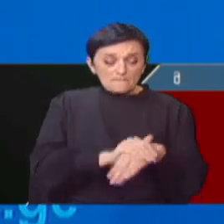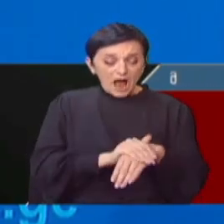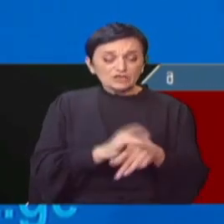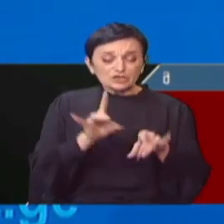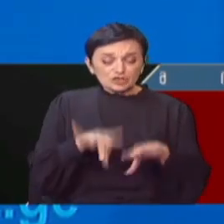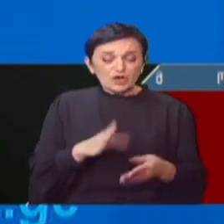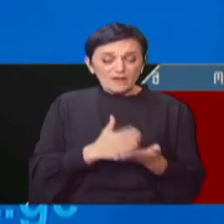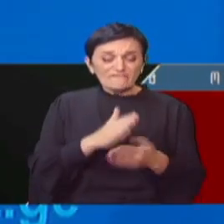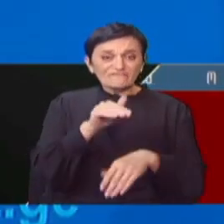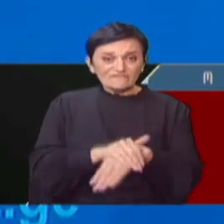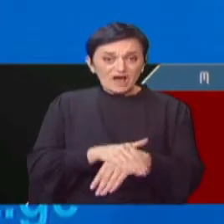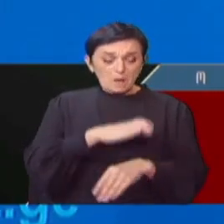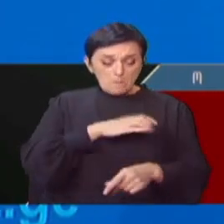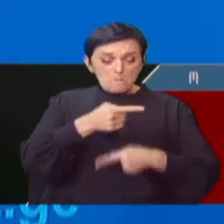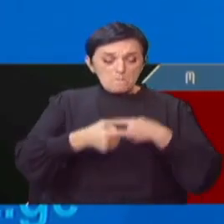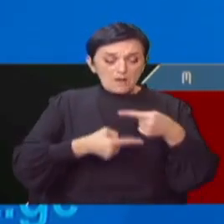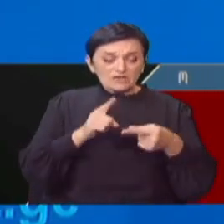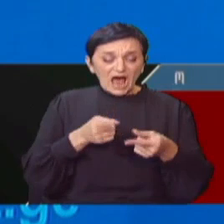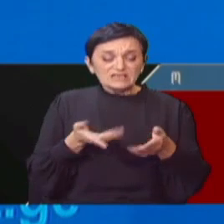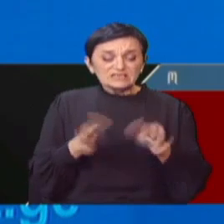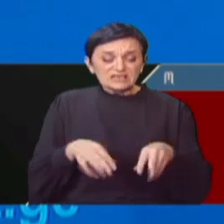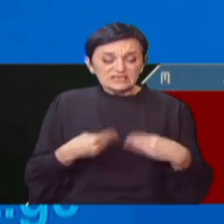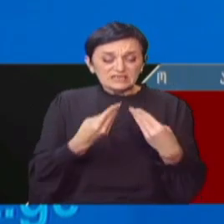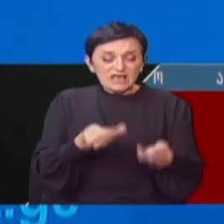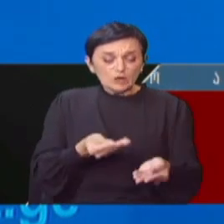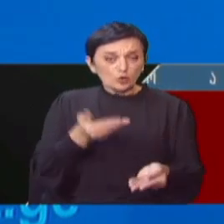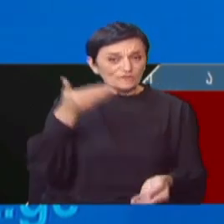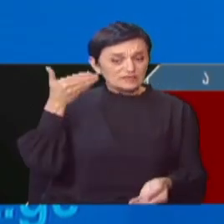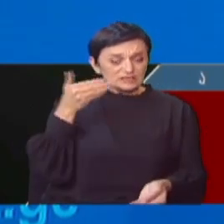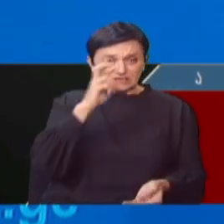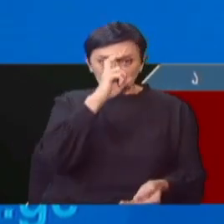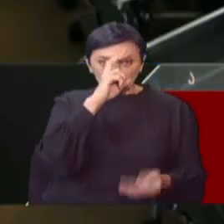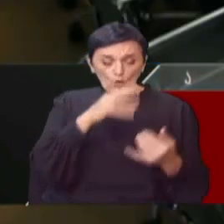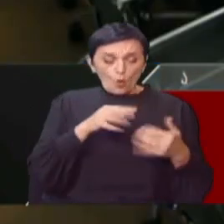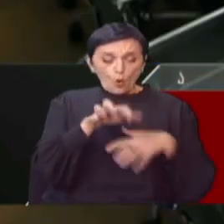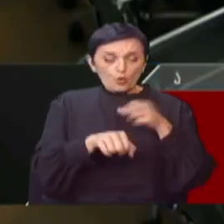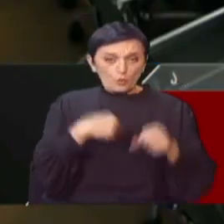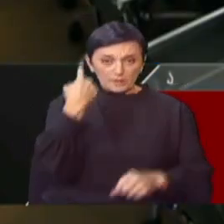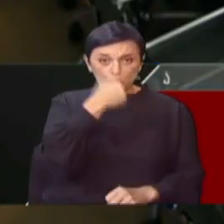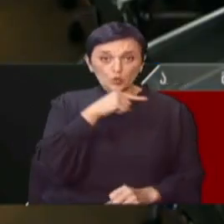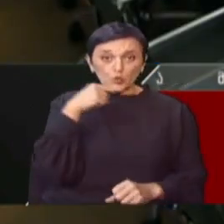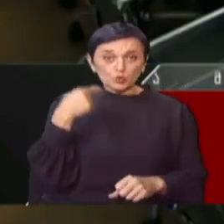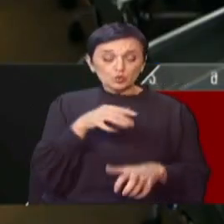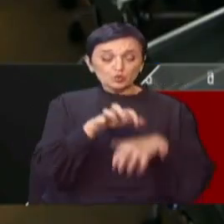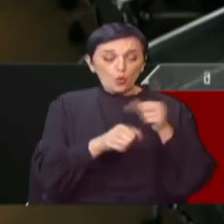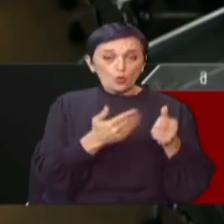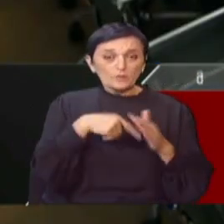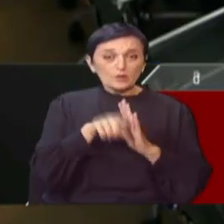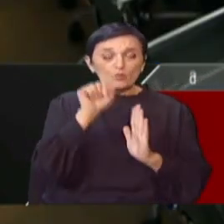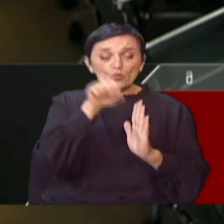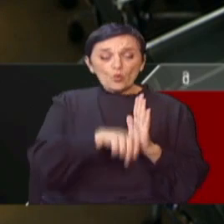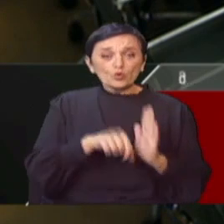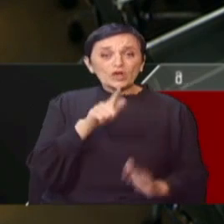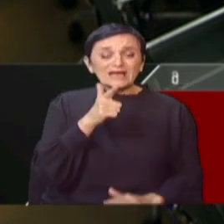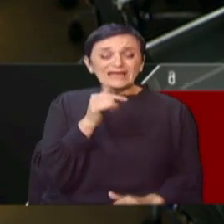ფაქტად. Ეს არის ის მემკვიდრეობა, რაც დატოვა წინა ხელისუფლებამ ოკუპაციის სახით. Რუსი ოკუპანტების მიერ მოკლული